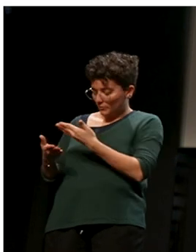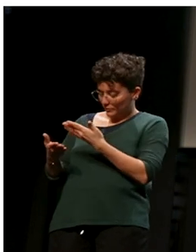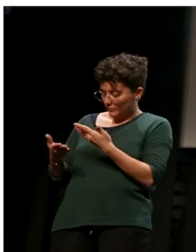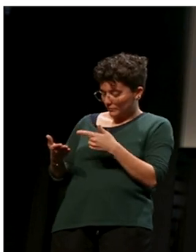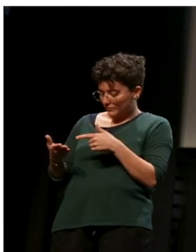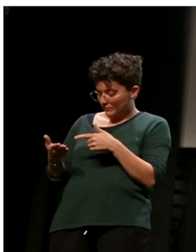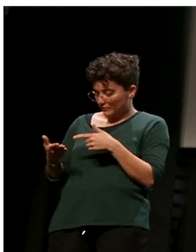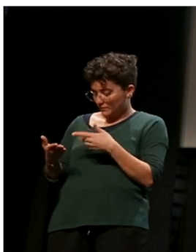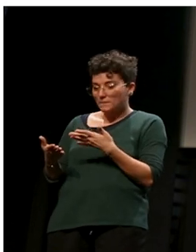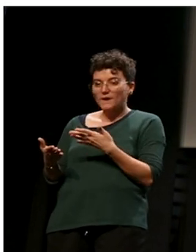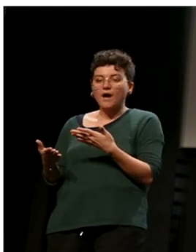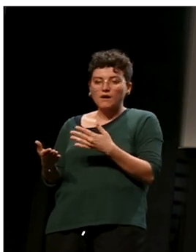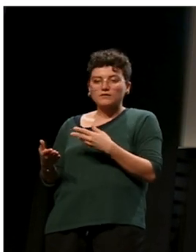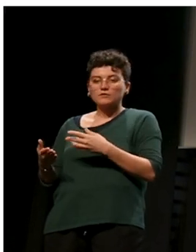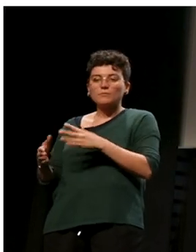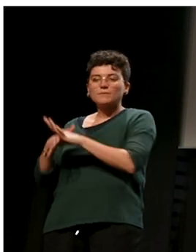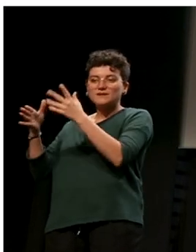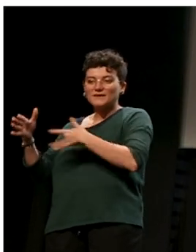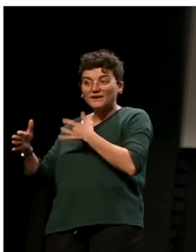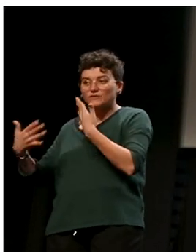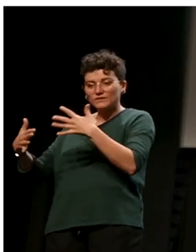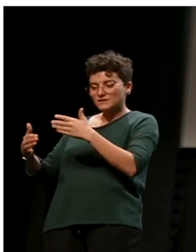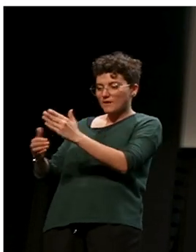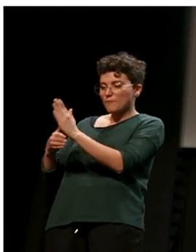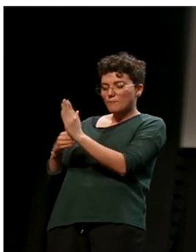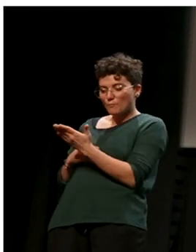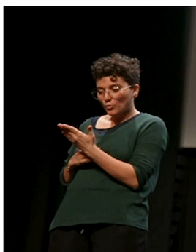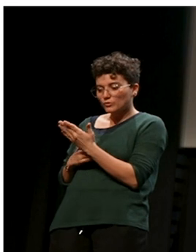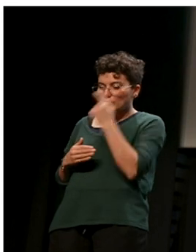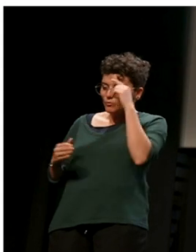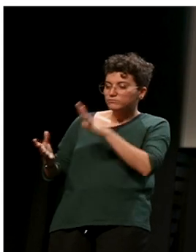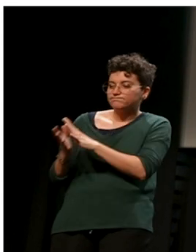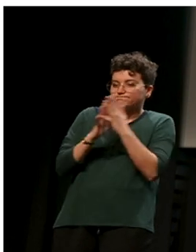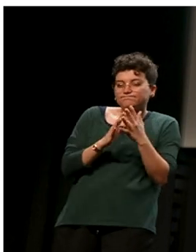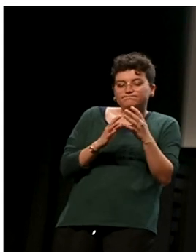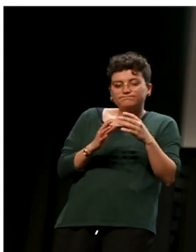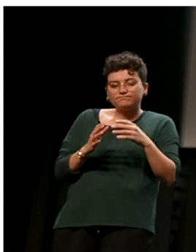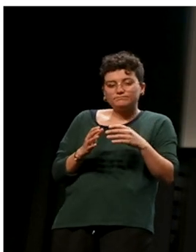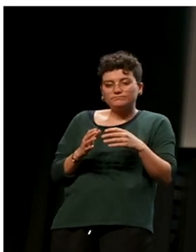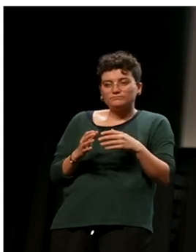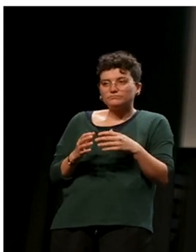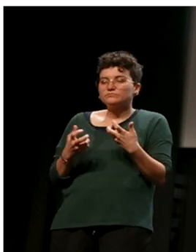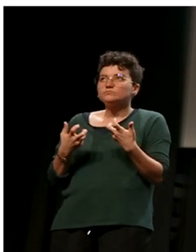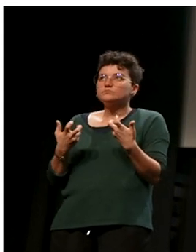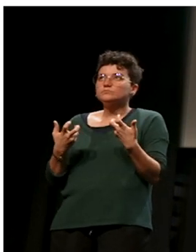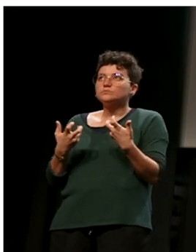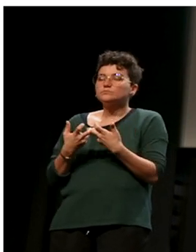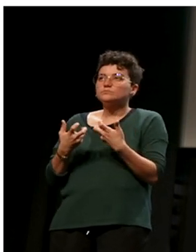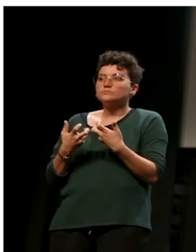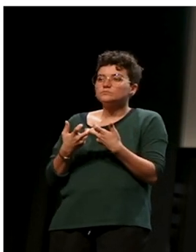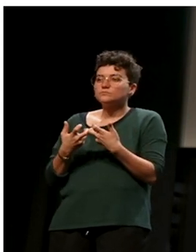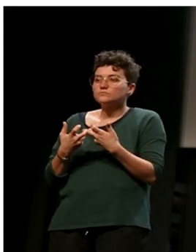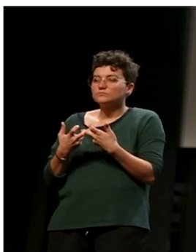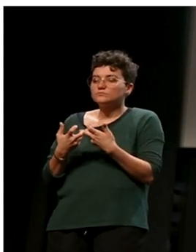choses intéressantes, à même générer d'autres choses, d'autres images, en disant « j'aimerais bien que tu me génères, je ne sais pas, une